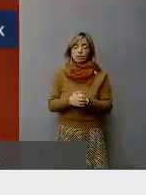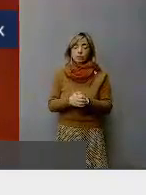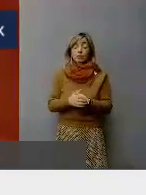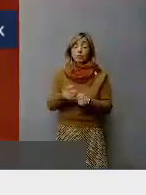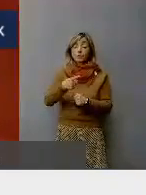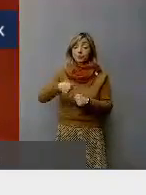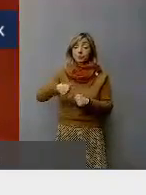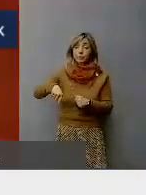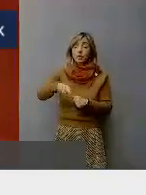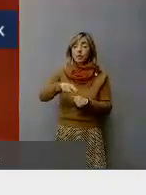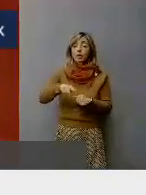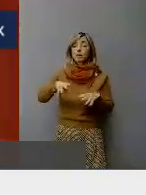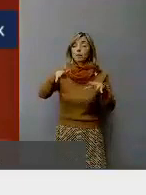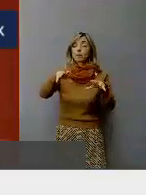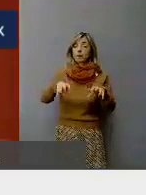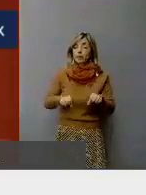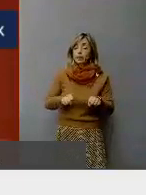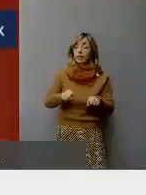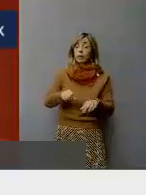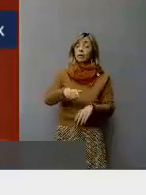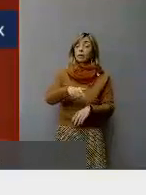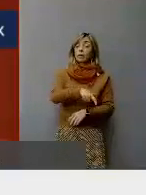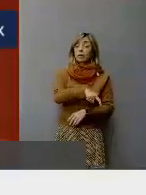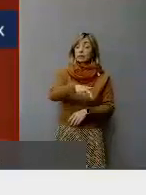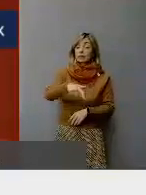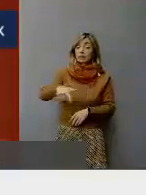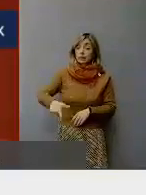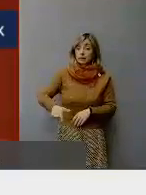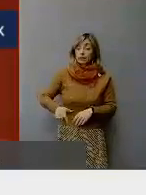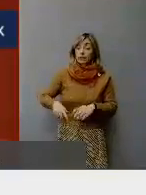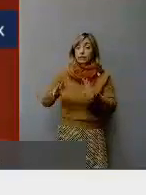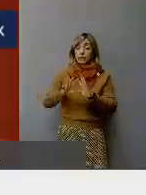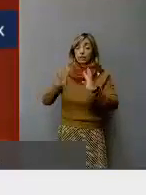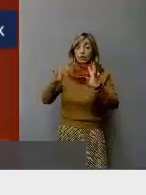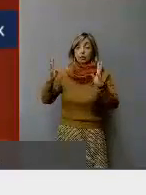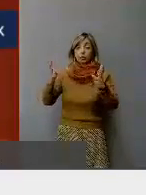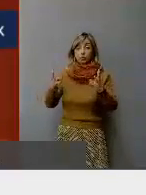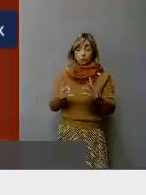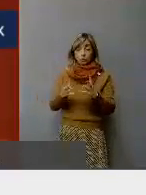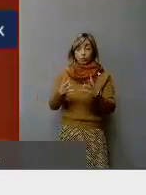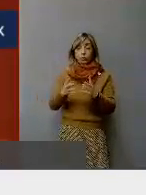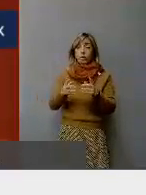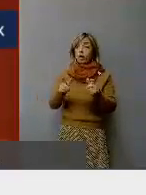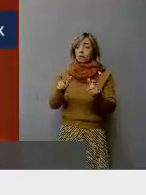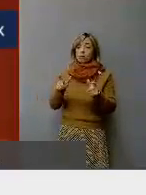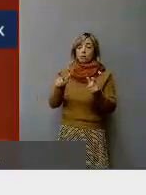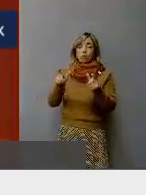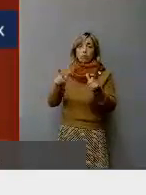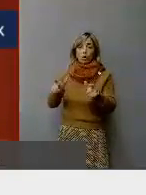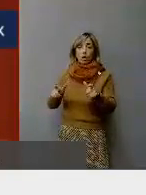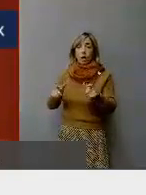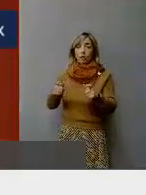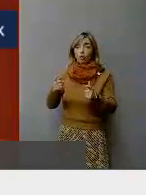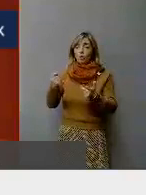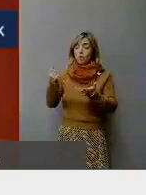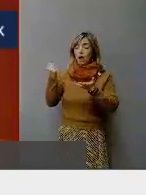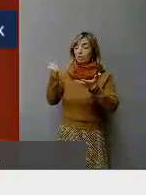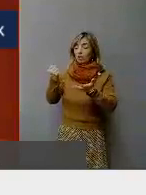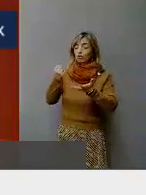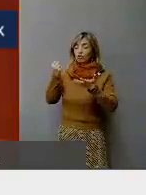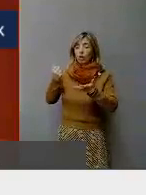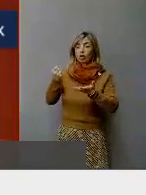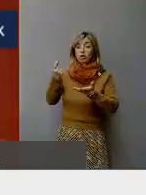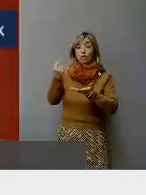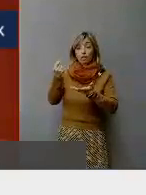impegniamo il sindaco la giunta a fermare inutile sperpero di risorse pubbliche finanziarie perché su questo sicuramente c'è un